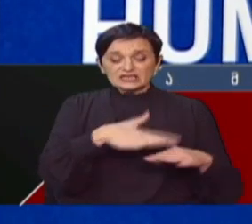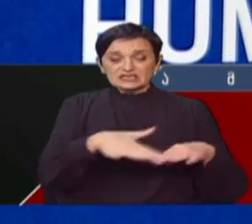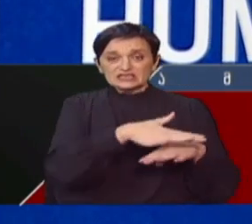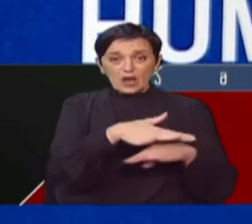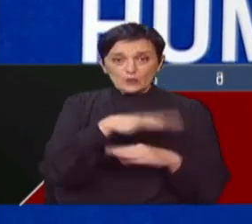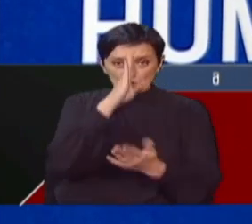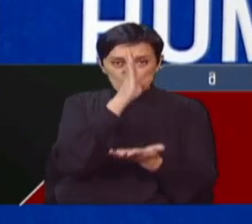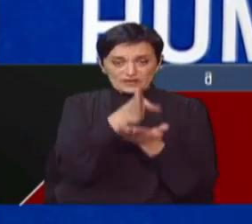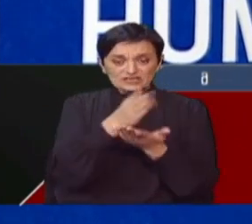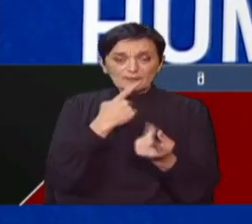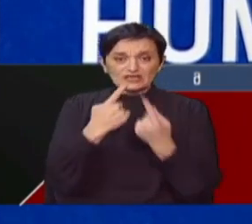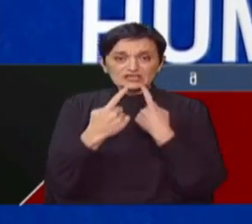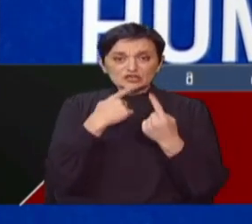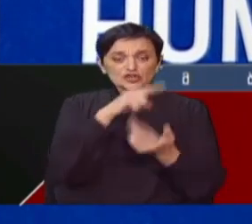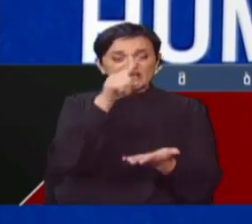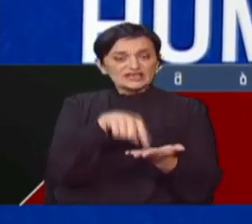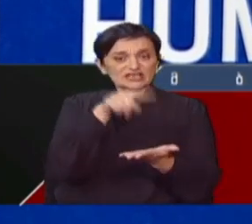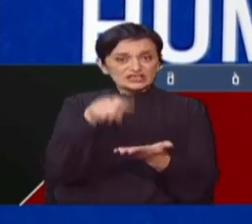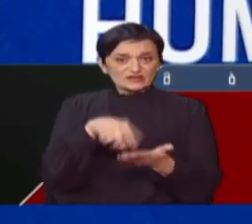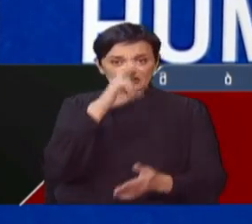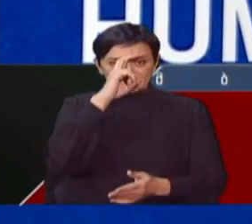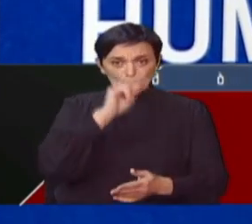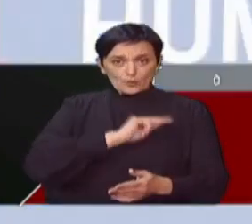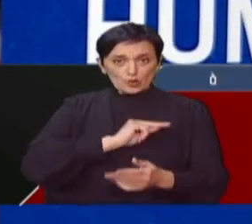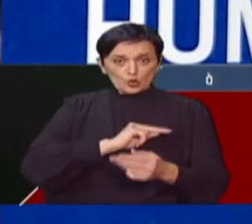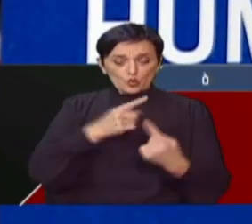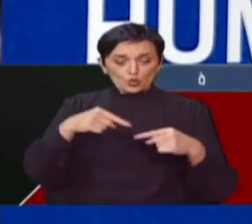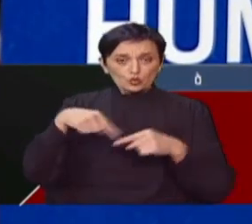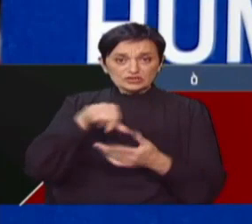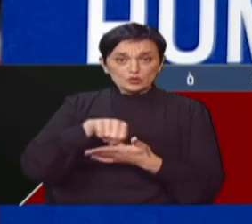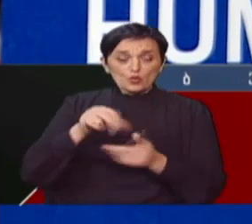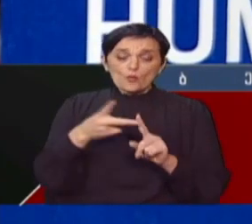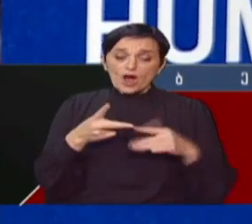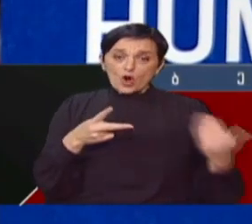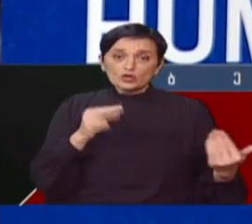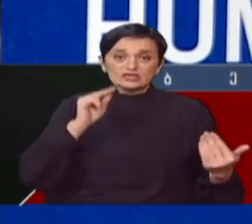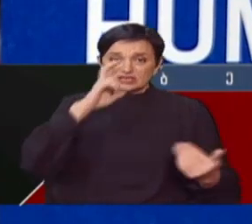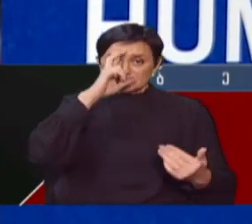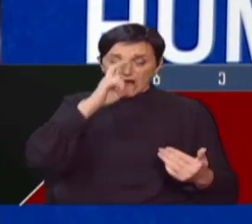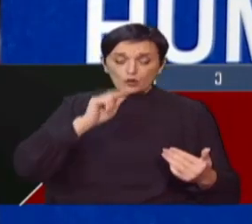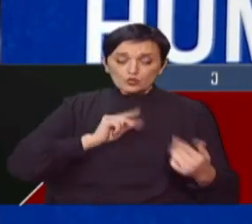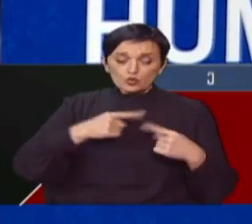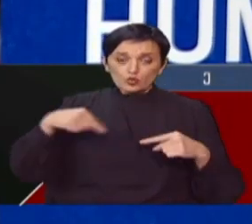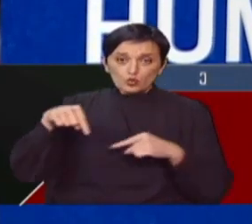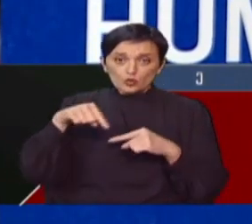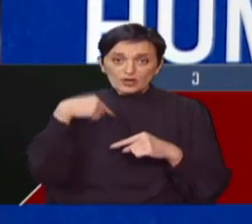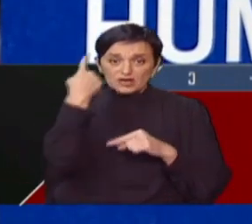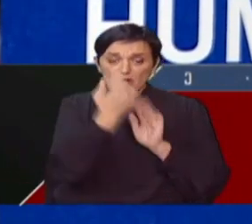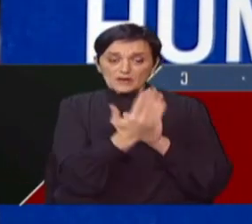genepe, pirda pird sau pristros da usun kit trebuie să facem ce poți